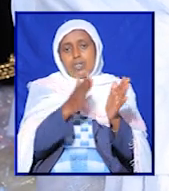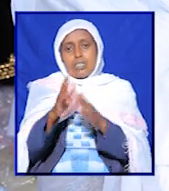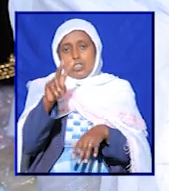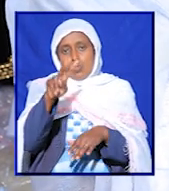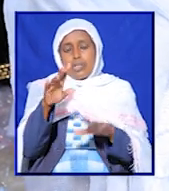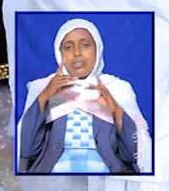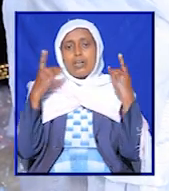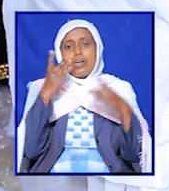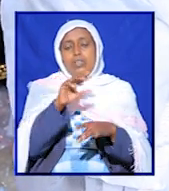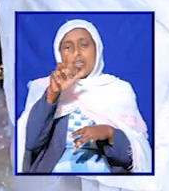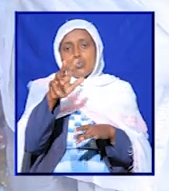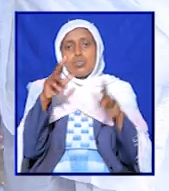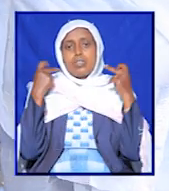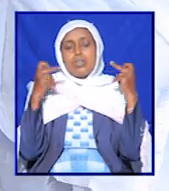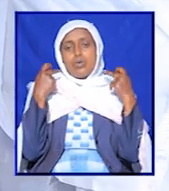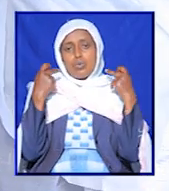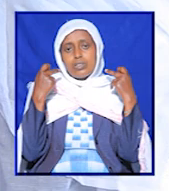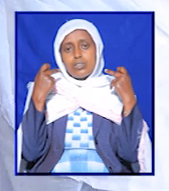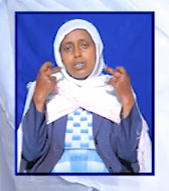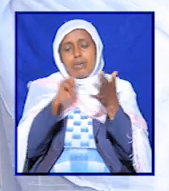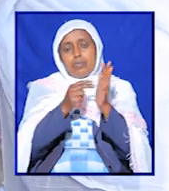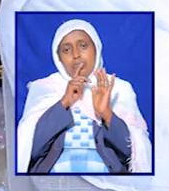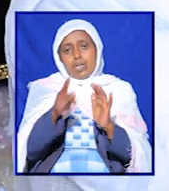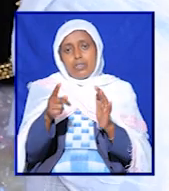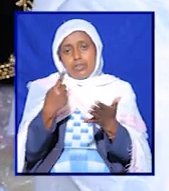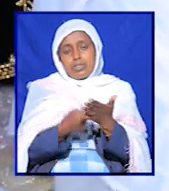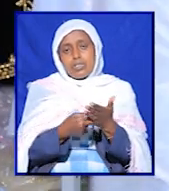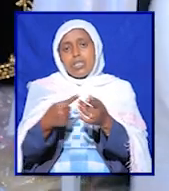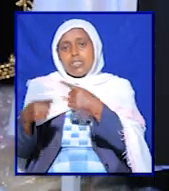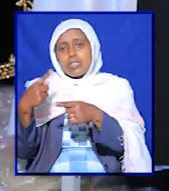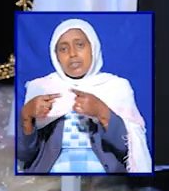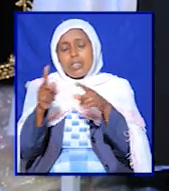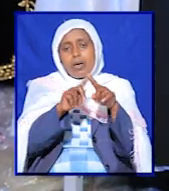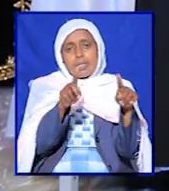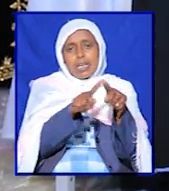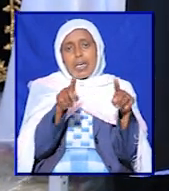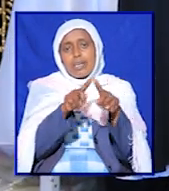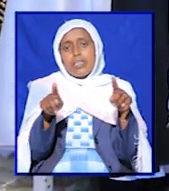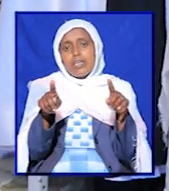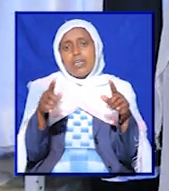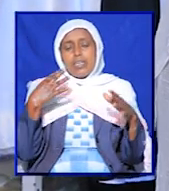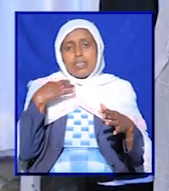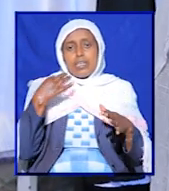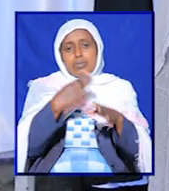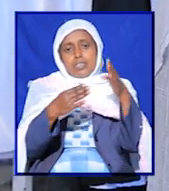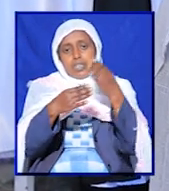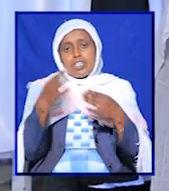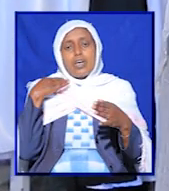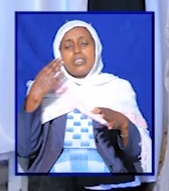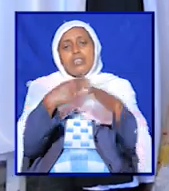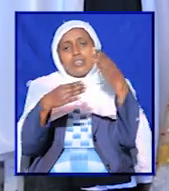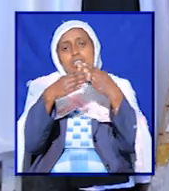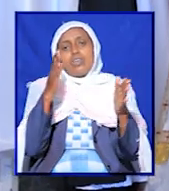ካህንና ሶስት ዲያቆናት ማለት ነው። ወደ እንግዲህ ስንመጣ በተለያየ የልብስ ደረጃ